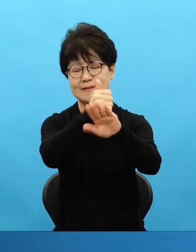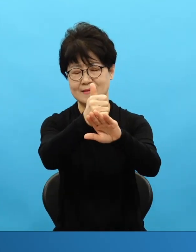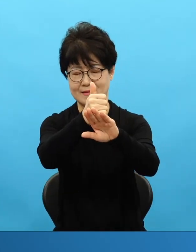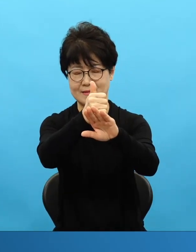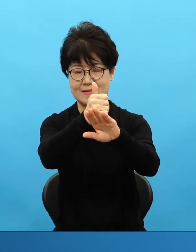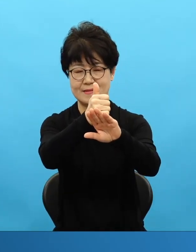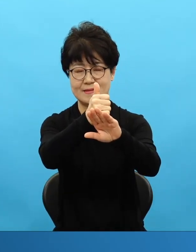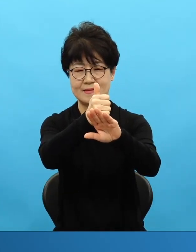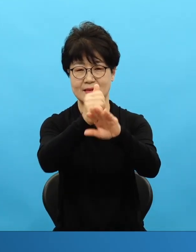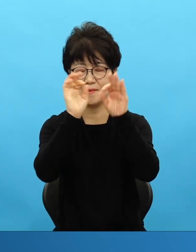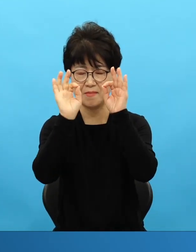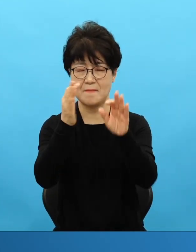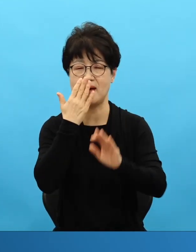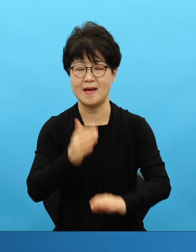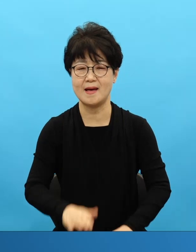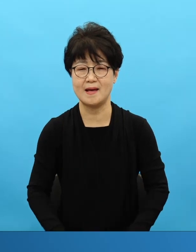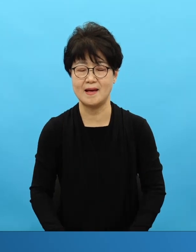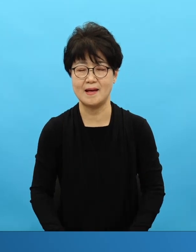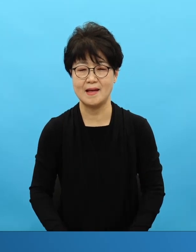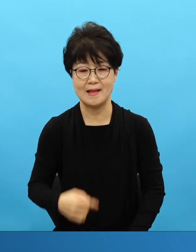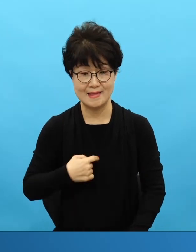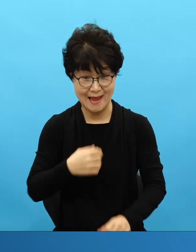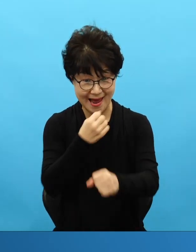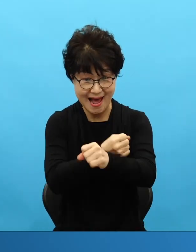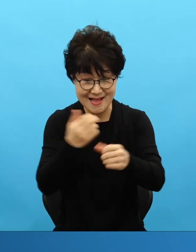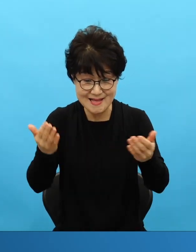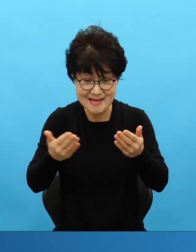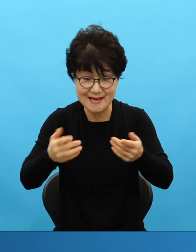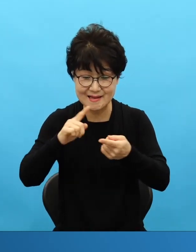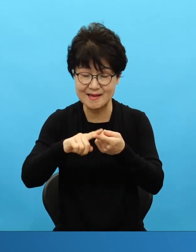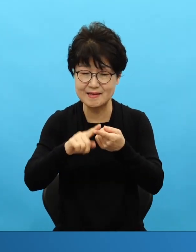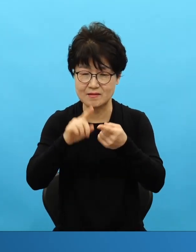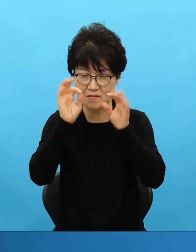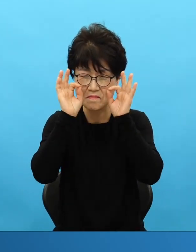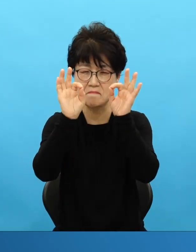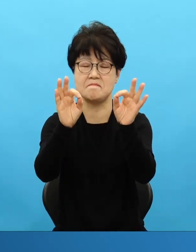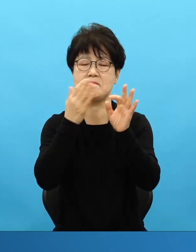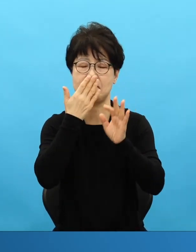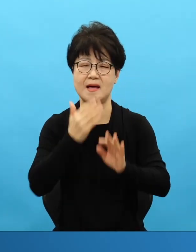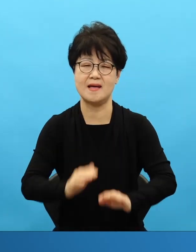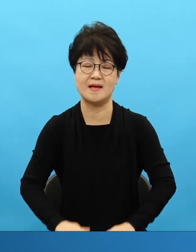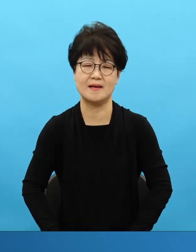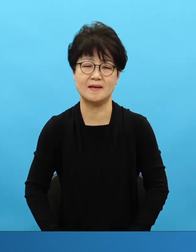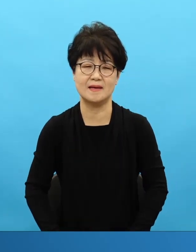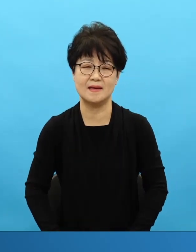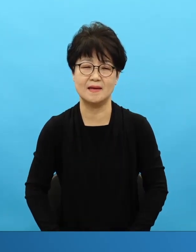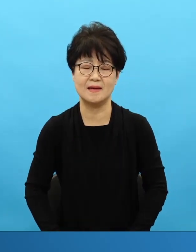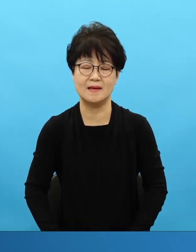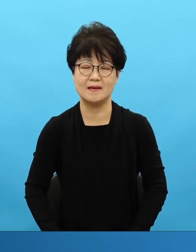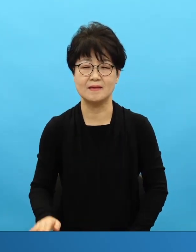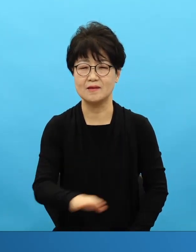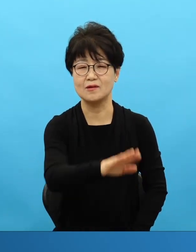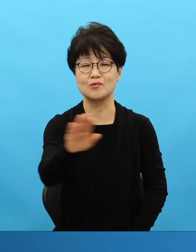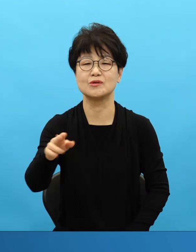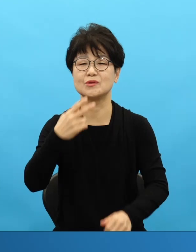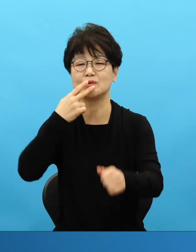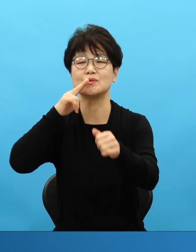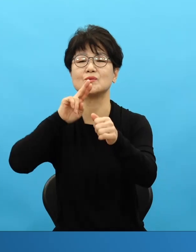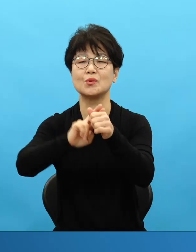땅끝이란 말은 내가 꼭 해야 될 게 보인다 이 말이에요. The ends of the earth means something you must do. 도전입니다. It's to